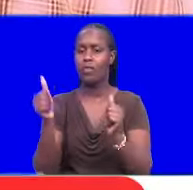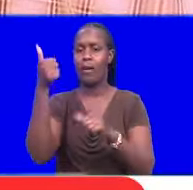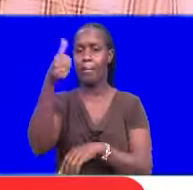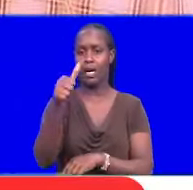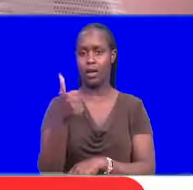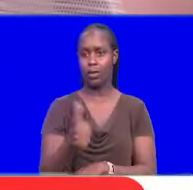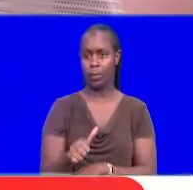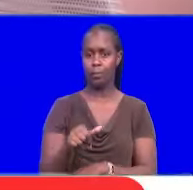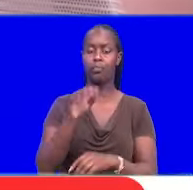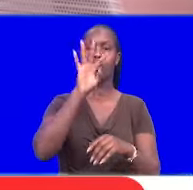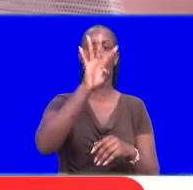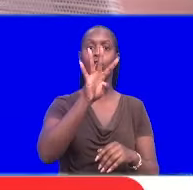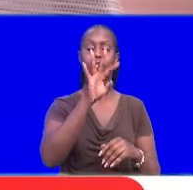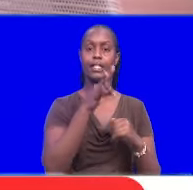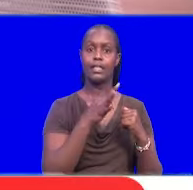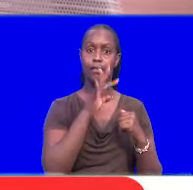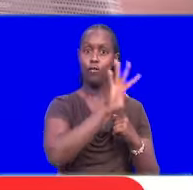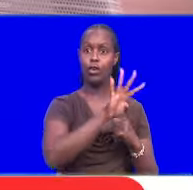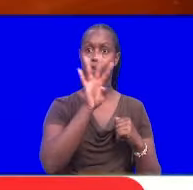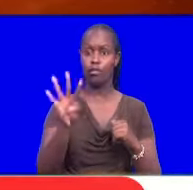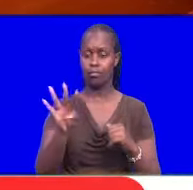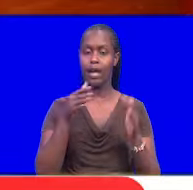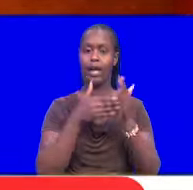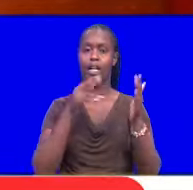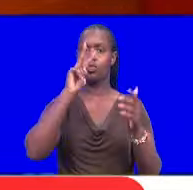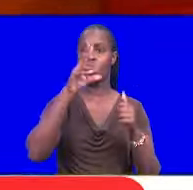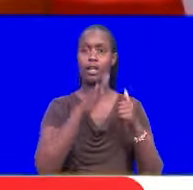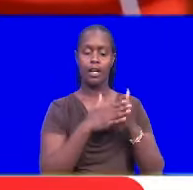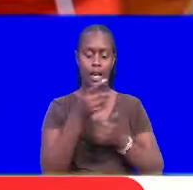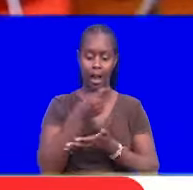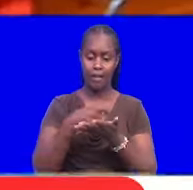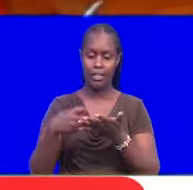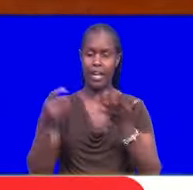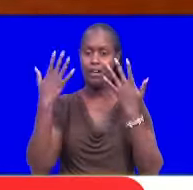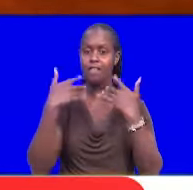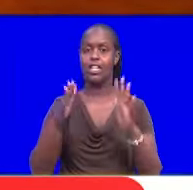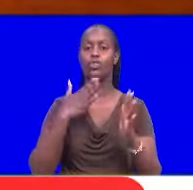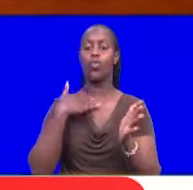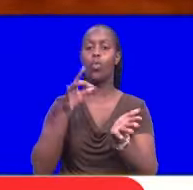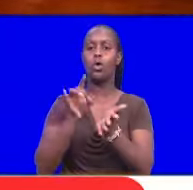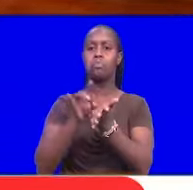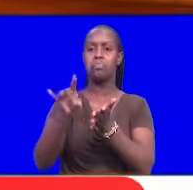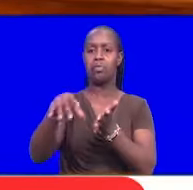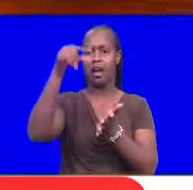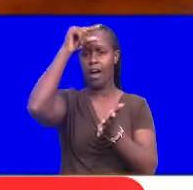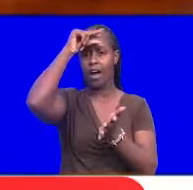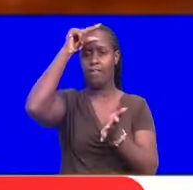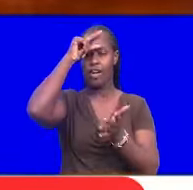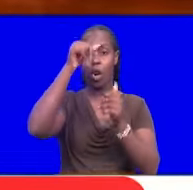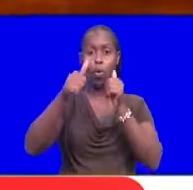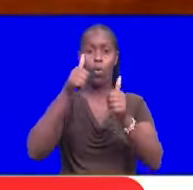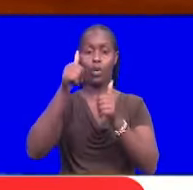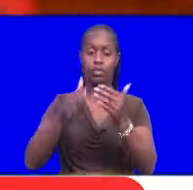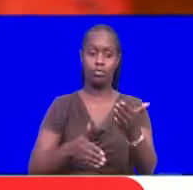wadi 54 kati ya 69 wametia sahihi hoja ya kumbandua ofisini gavana wa Meru, hoja hiyo ikiwasilishwa hapo jana